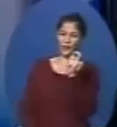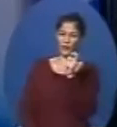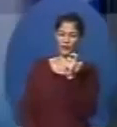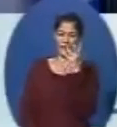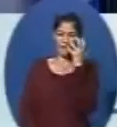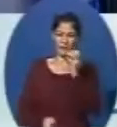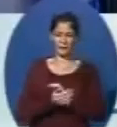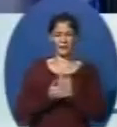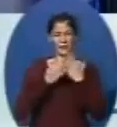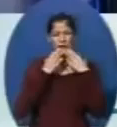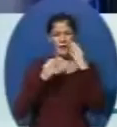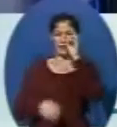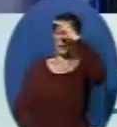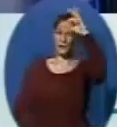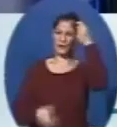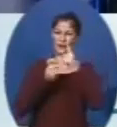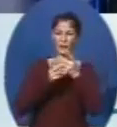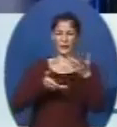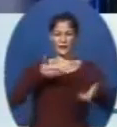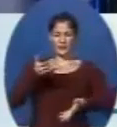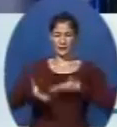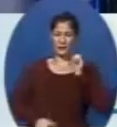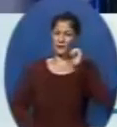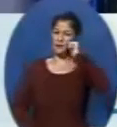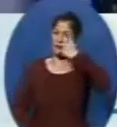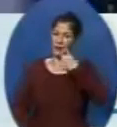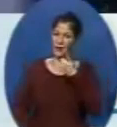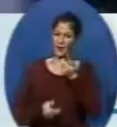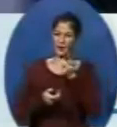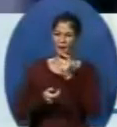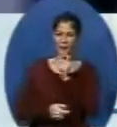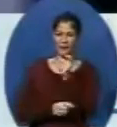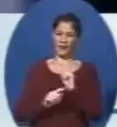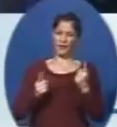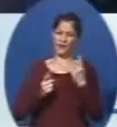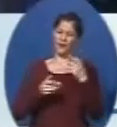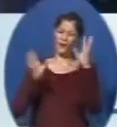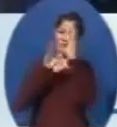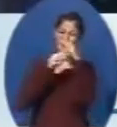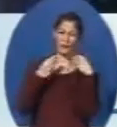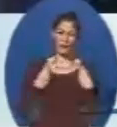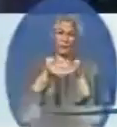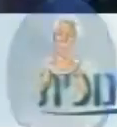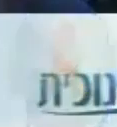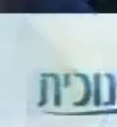שאהבתם. תודה לנוגה ביי שתרגמה אותנו לשפת הסימנים. ומחר יהיה כאן אראל סגל. ערב טוב.